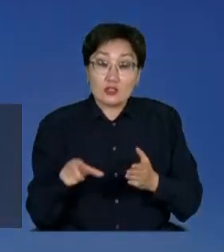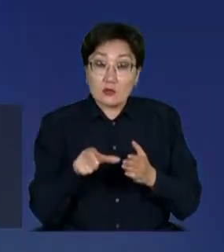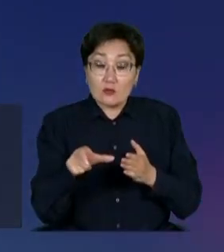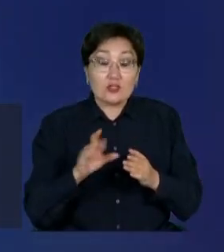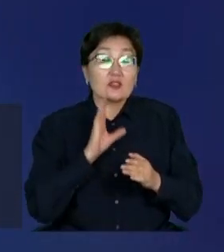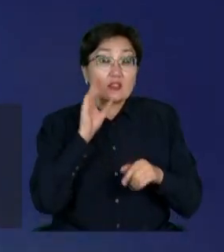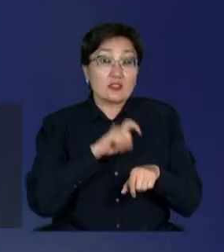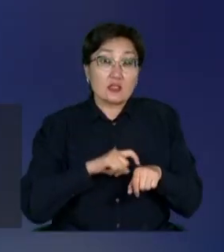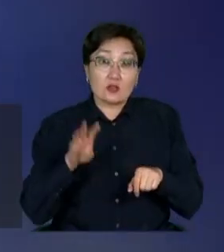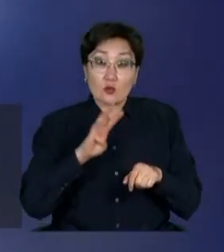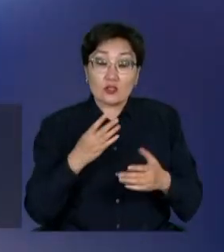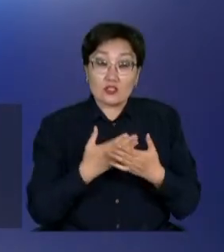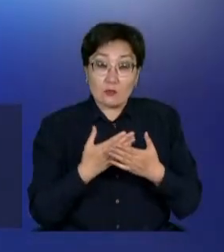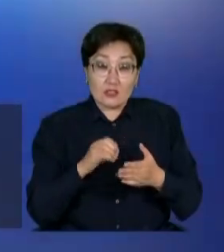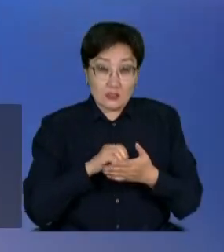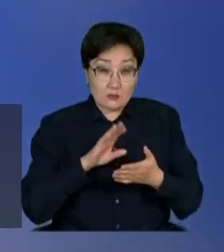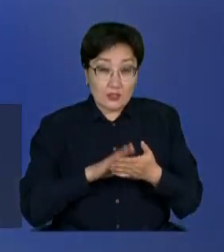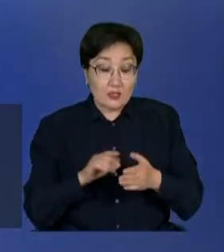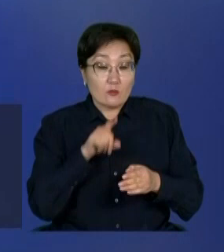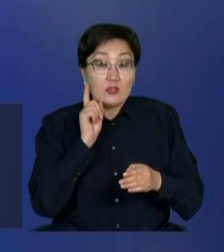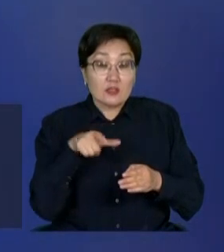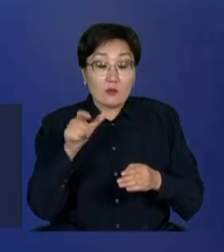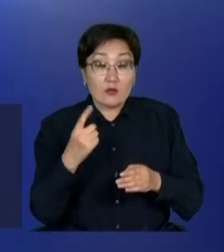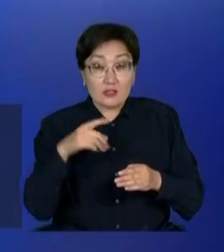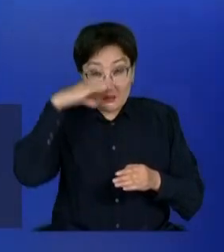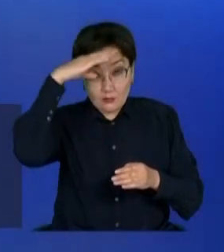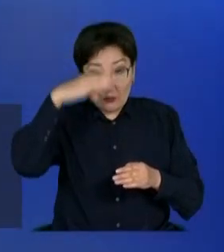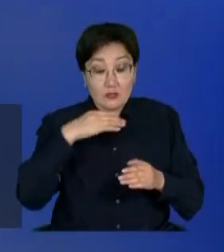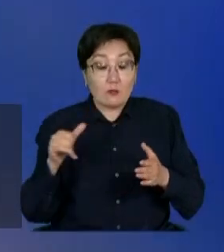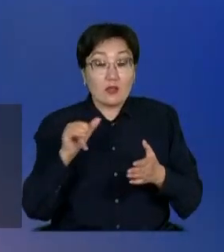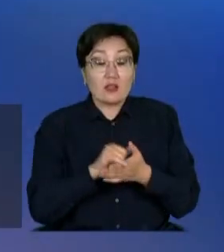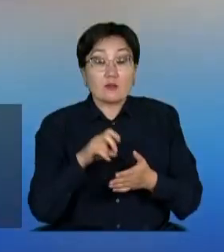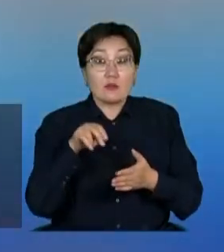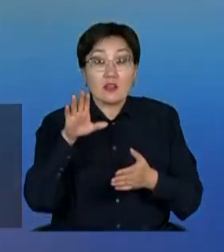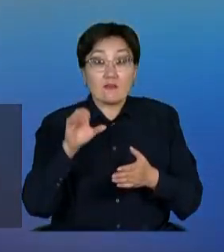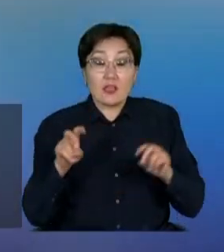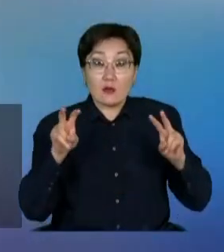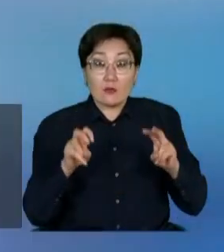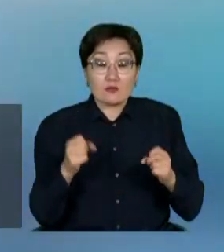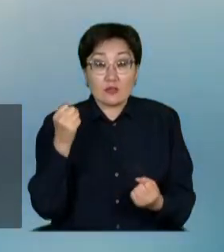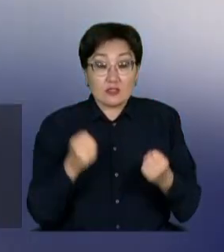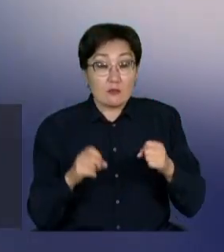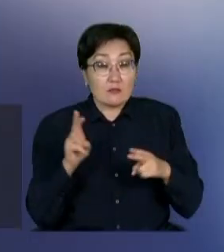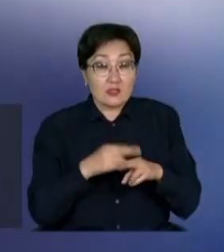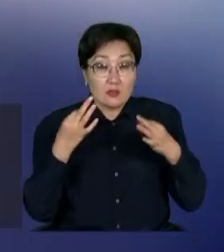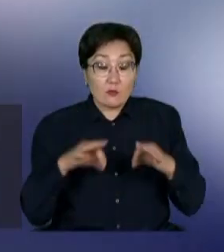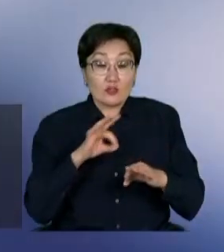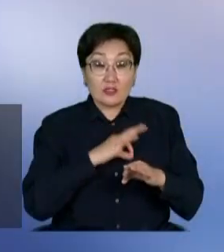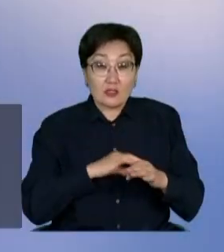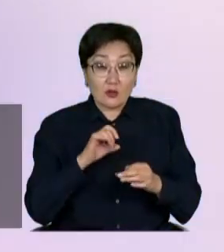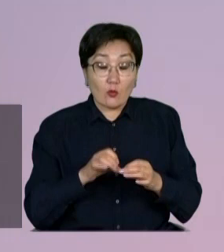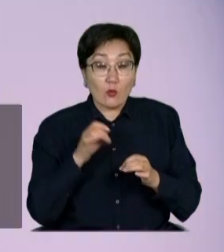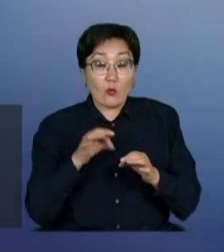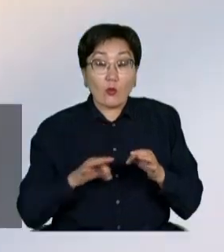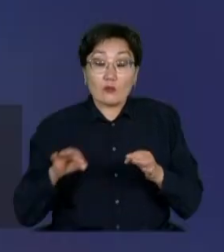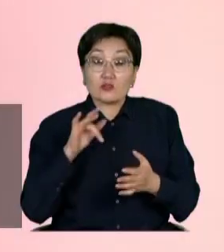таңғы сағат 4-тер шамасында болған. Жасөспірімнің бірі әкесінің Toyota Previa маркалы көлігін рұқсатсыз мініп облыс орталығына кетіп